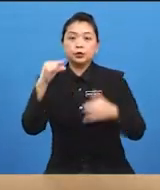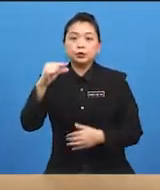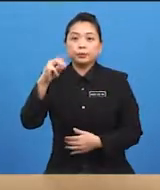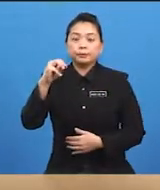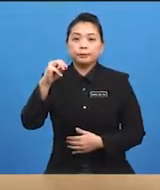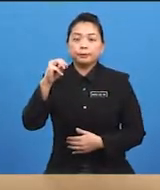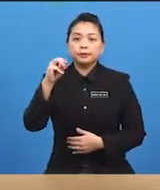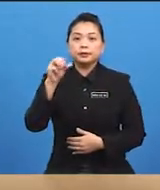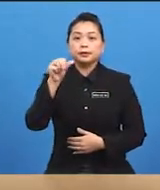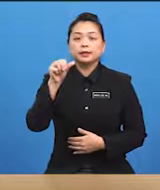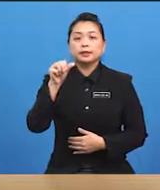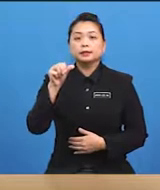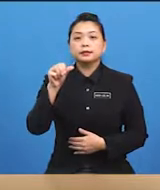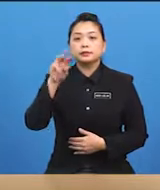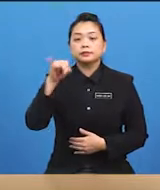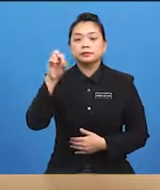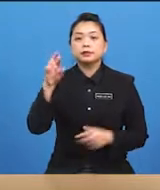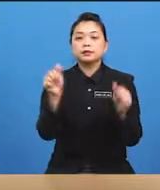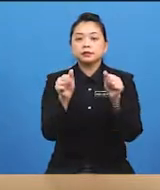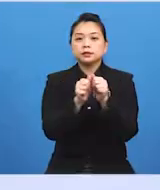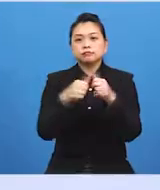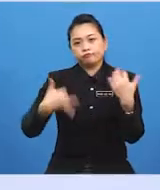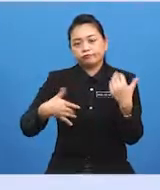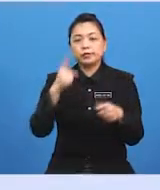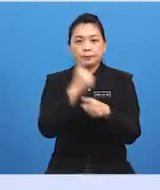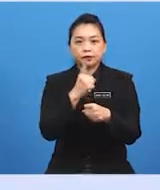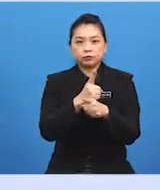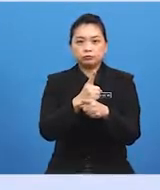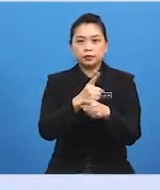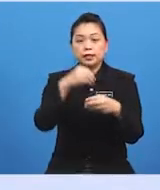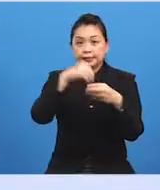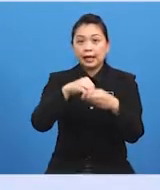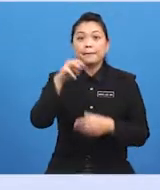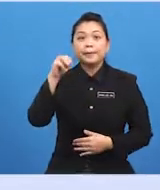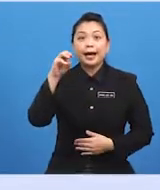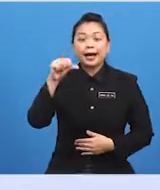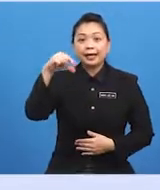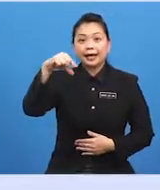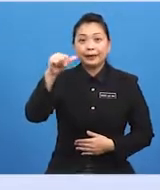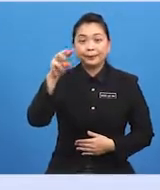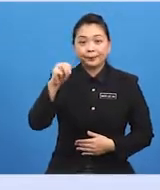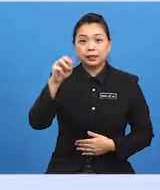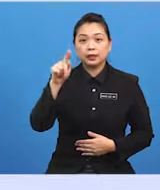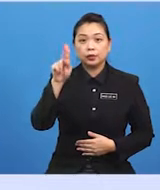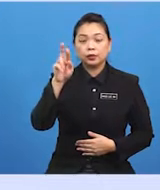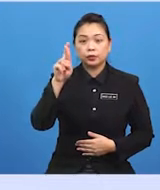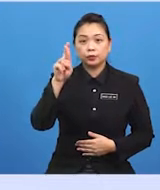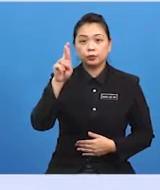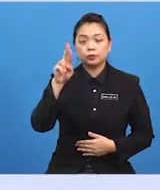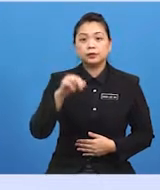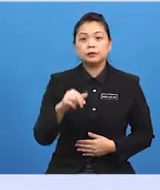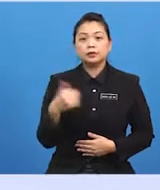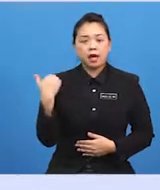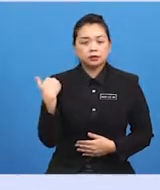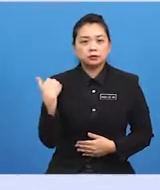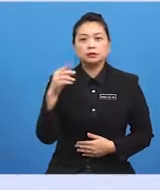harmonic ini dengan pitch dan penjarian yang betul. Dalam makam kud terdapat beberapa not iaitu not D,